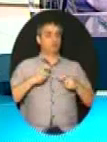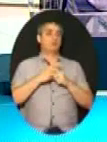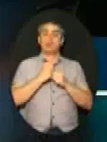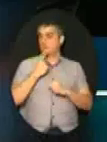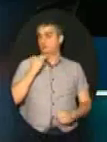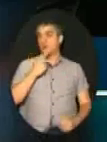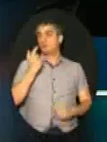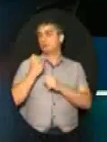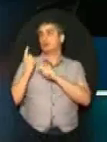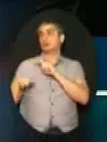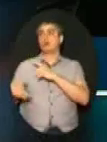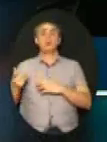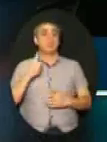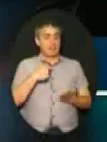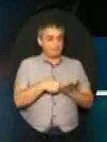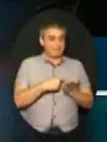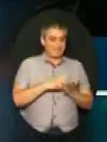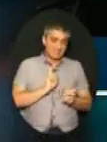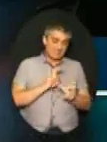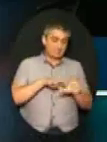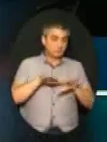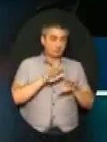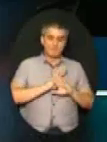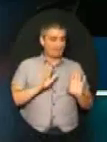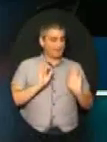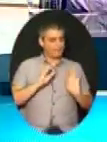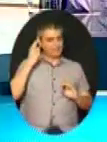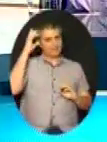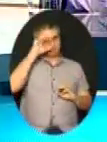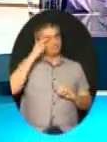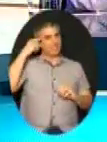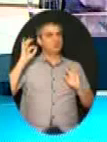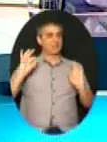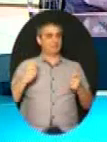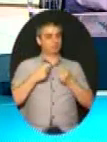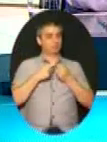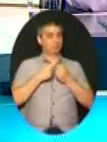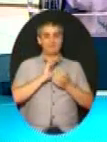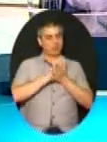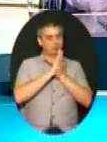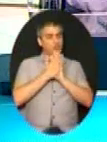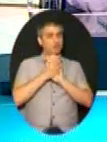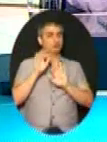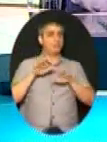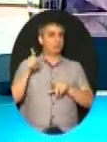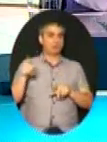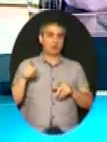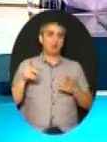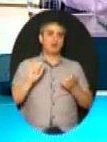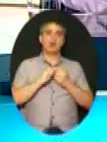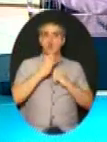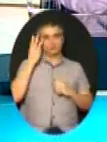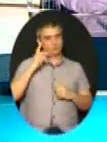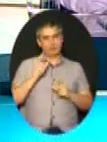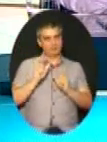העבודה. מצד שני, המחיר של להיכנס לממשלה בלי באמת אג'נדה אמיתית משותפת ובלי שינוי כיוון של הממשלה נוכחית. או בעברית, שאני